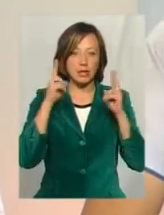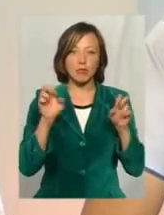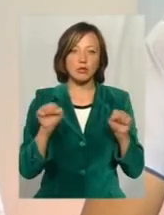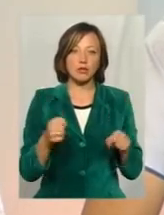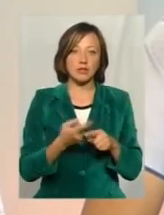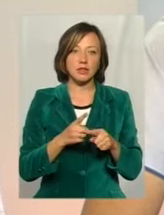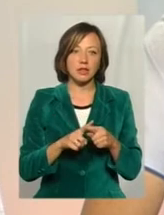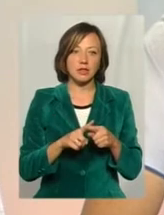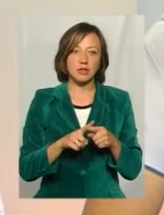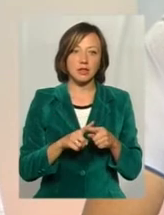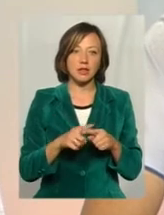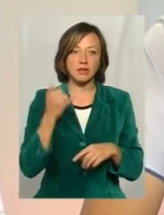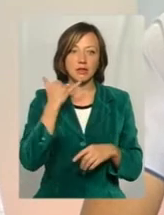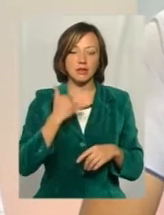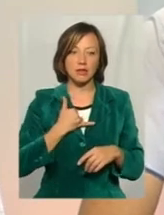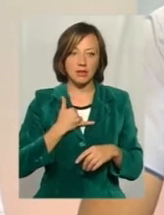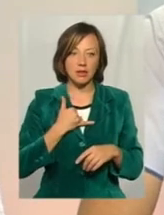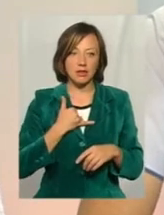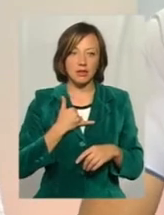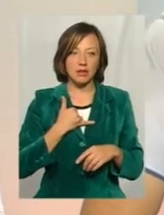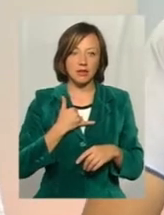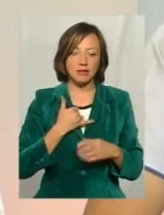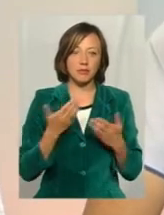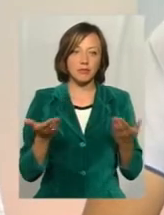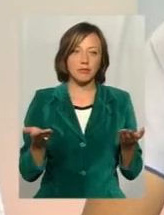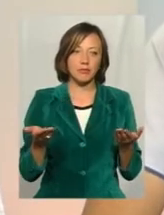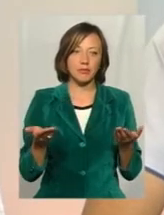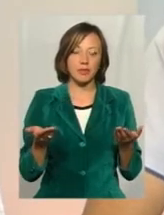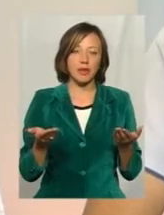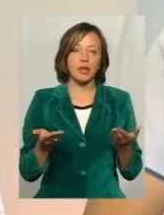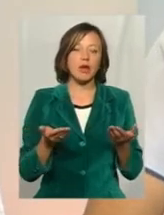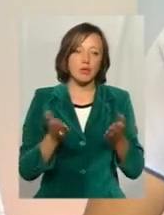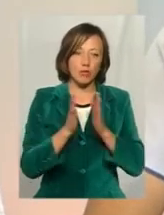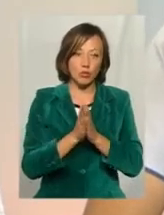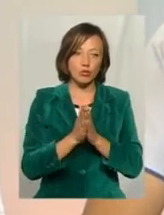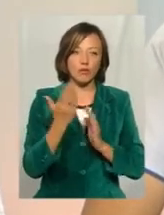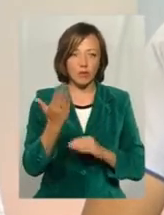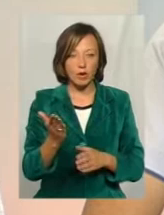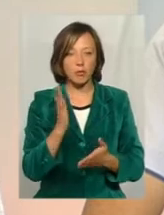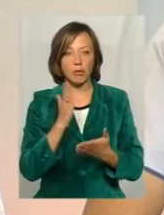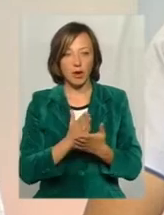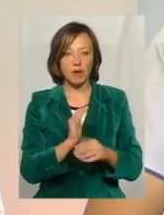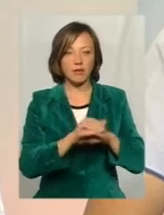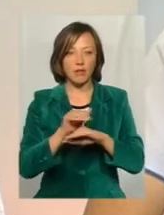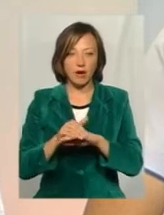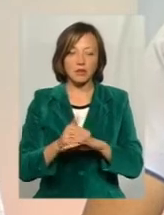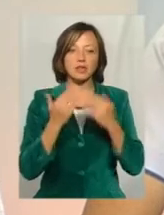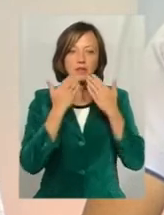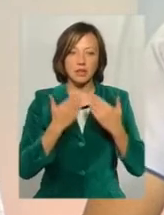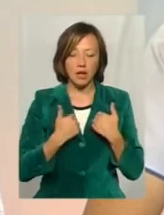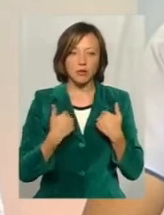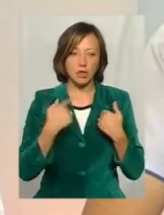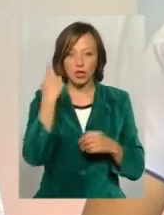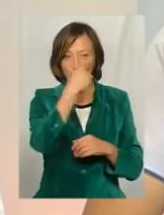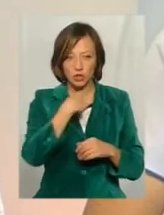це таке, що до нас телефонував нелегал, правильно? Тож ми говоримо. Я, будь ласка, прошу вас, якщо ви маєте факти, будь ласка, звертайтеся до